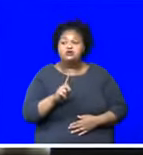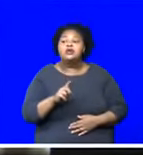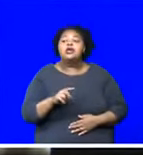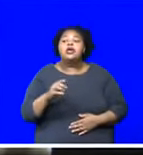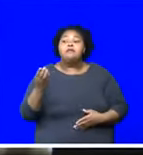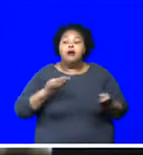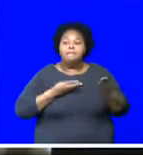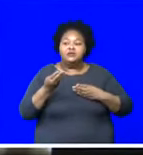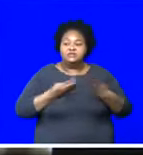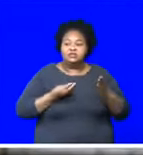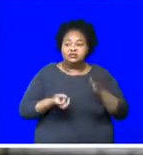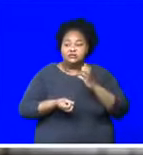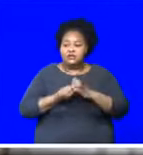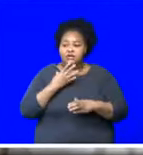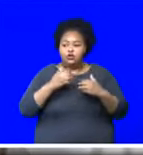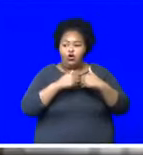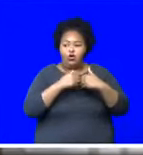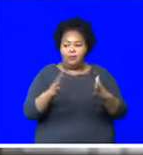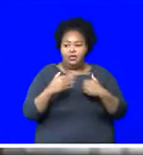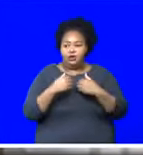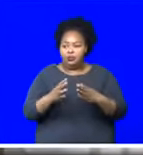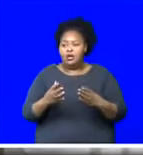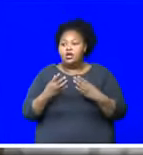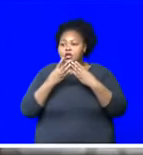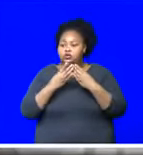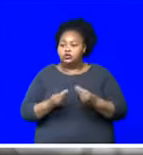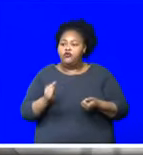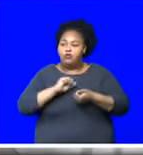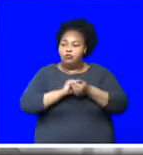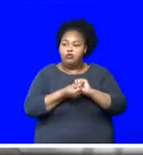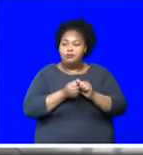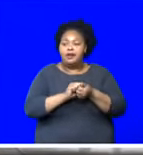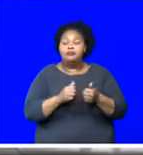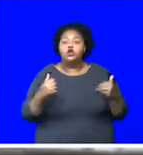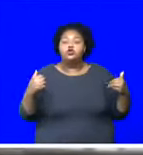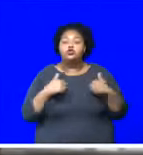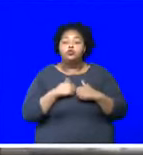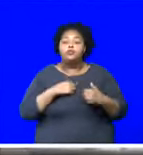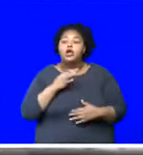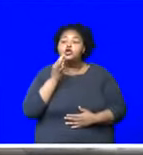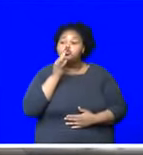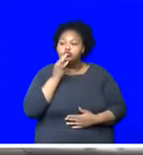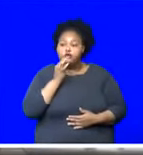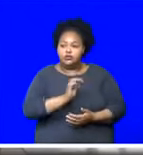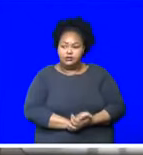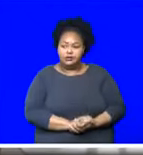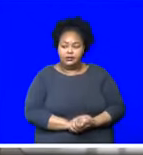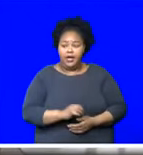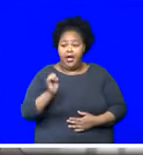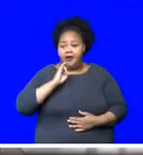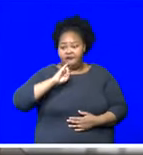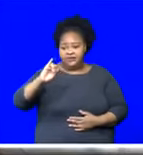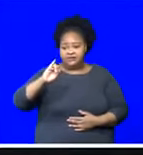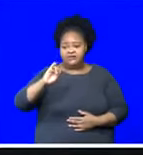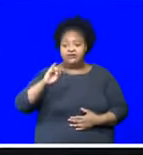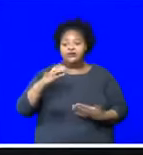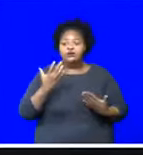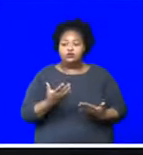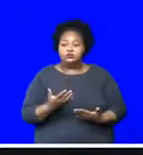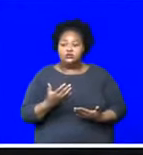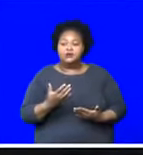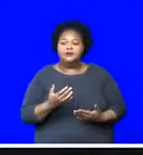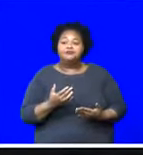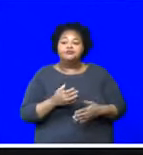kwemabhizinisi latawuletha likhambi etinkingeni letibhekene nentsha. Kufaka ikhathi ukuthi kungancipha njani kutholakala